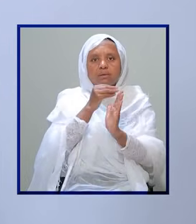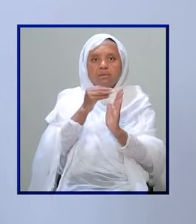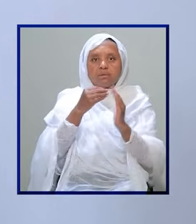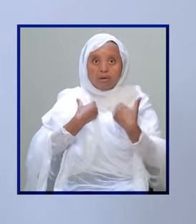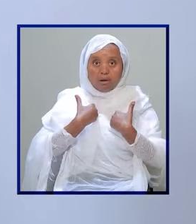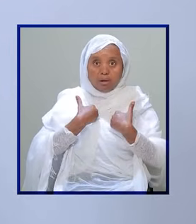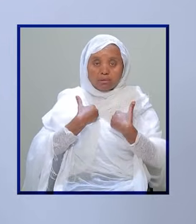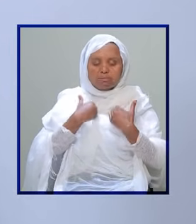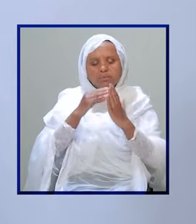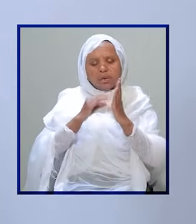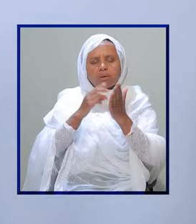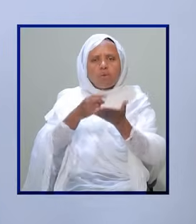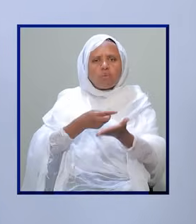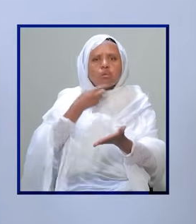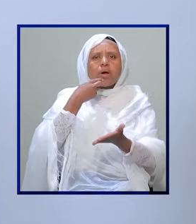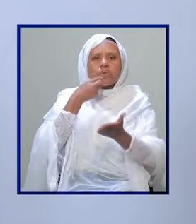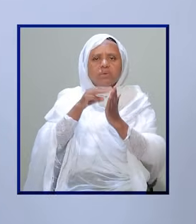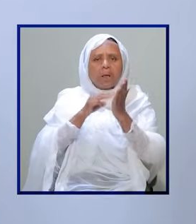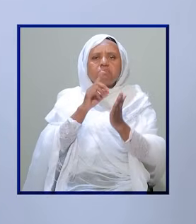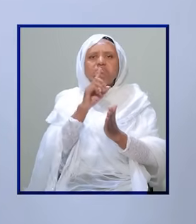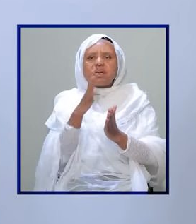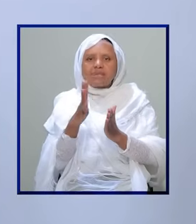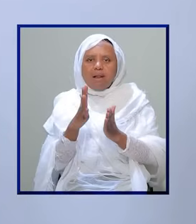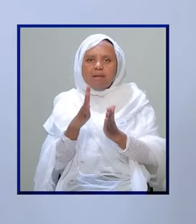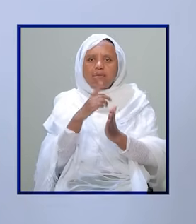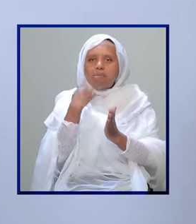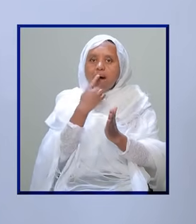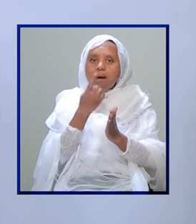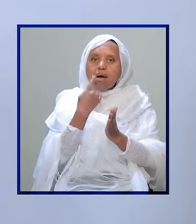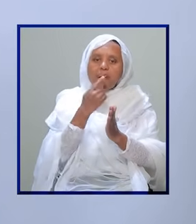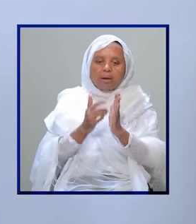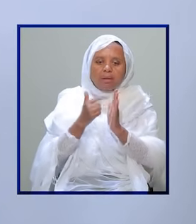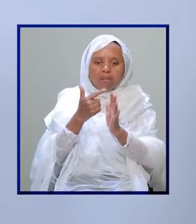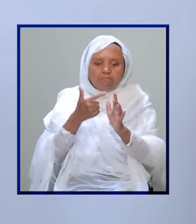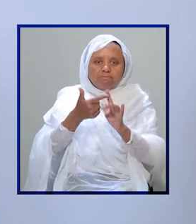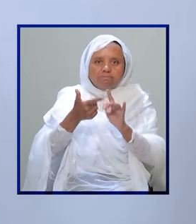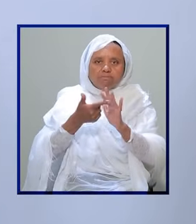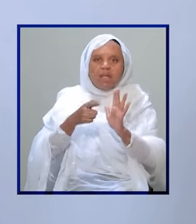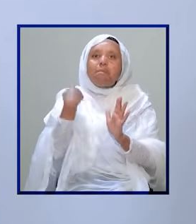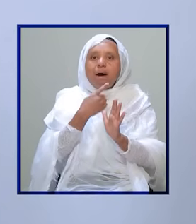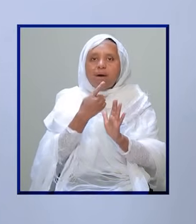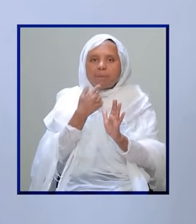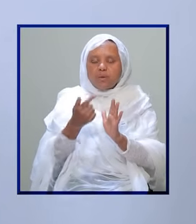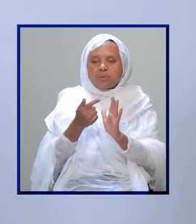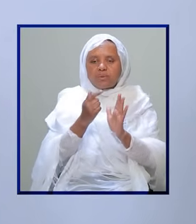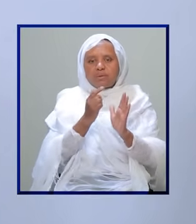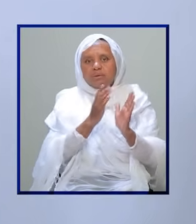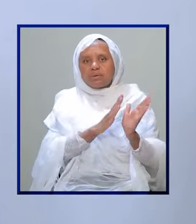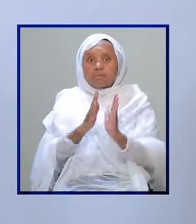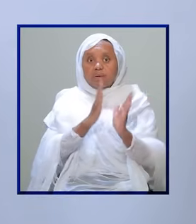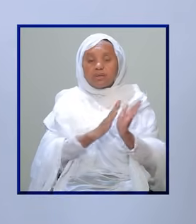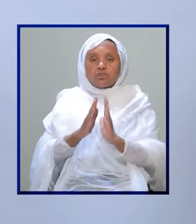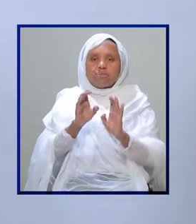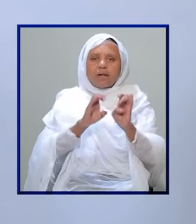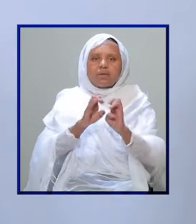ለሁሉም ስርዓትና መልስ ስላላት የስርዓተ ቁርባኑ ስርዓት ምን ይመስላል፣ ማን ከማን ቀጥሎ መቀበል አለበት የሚለውን እንግዲህ